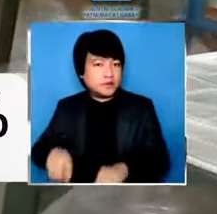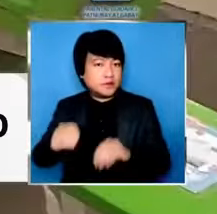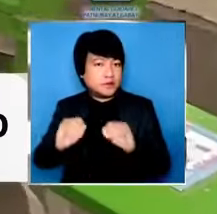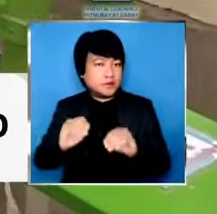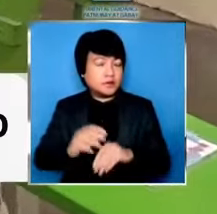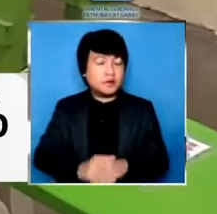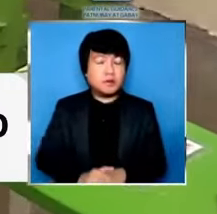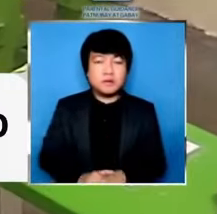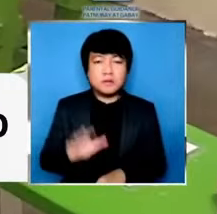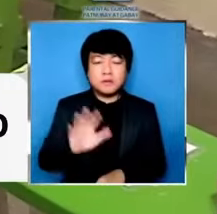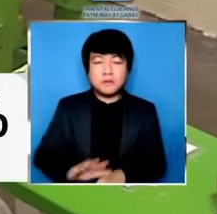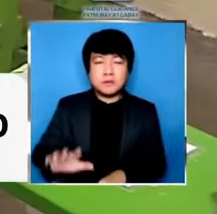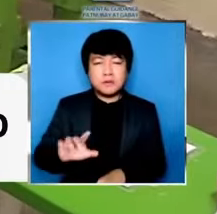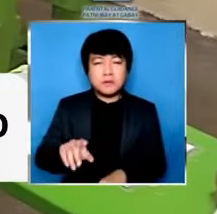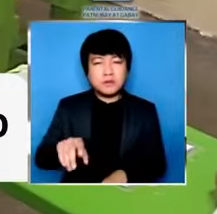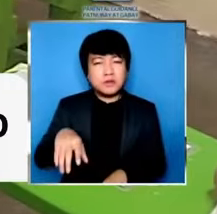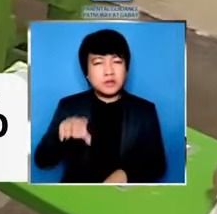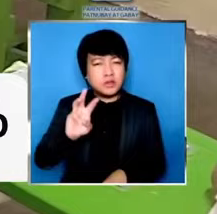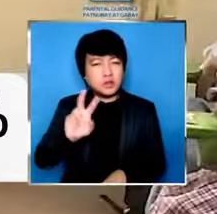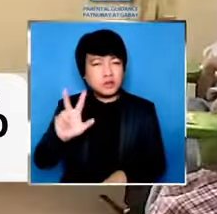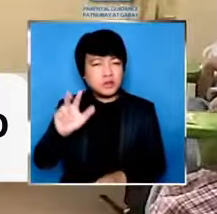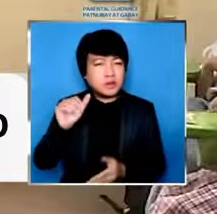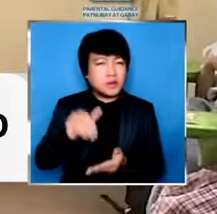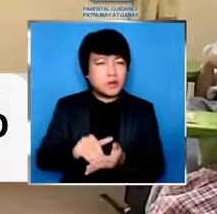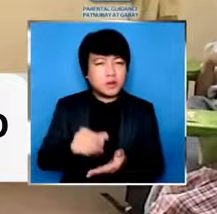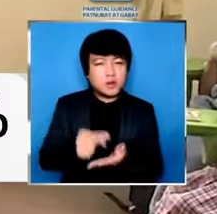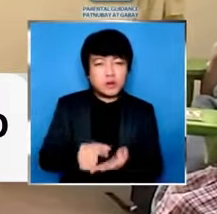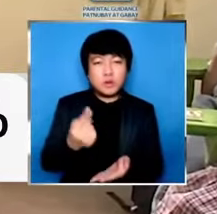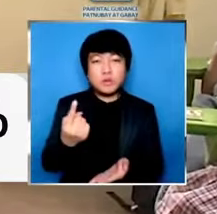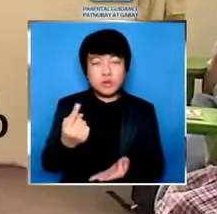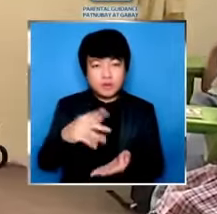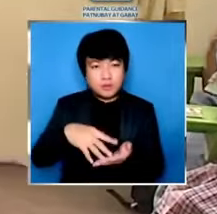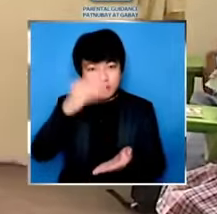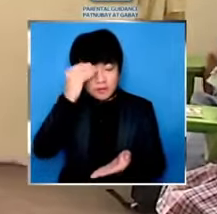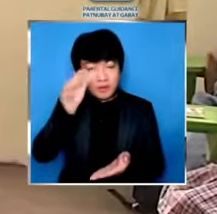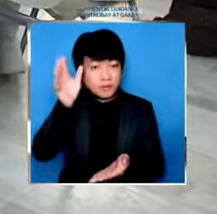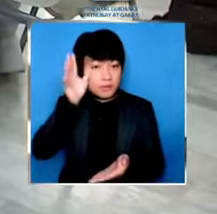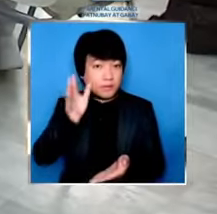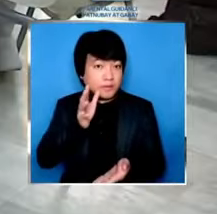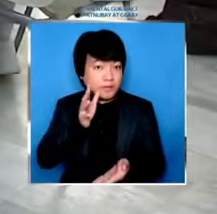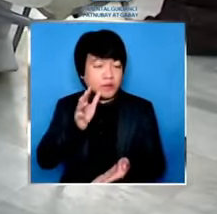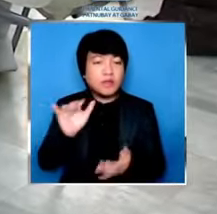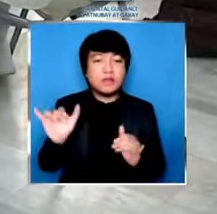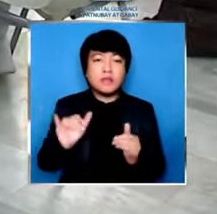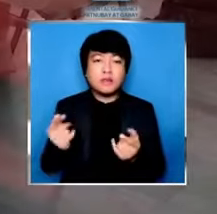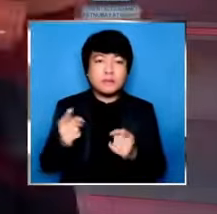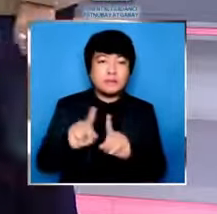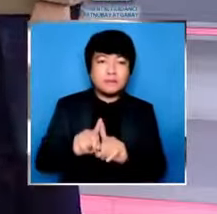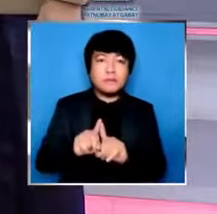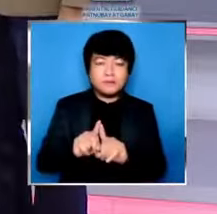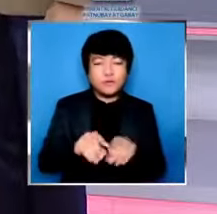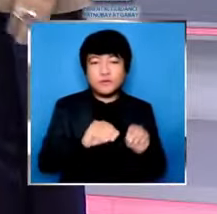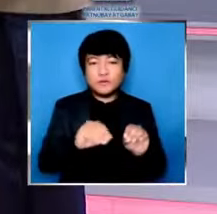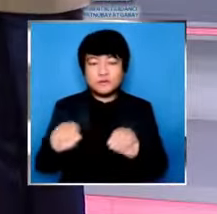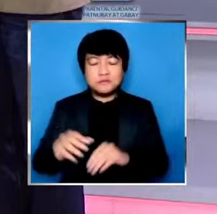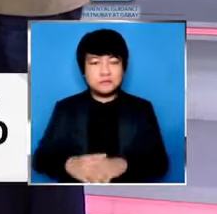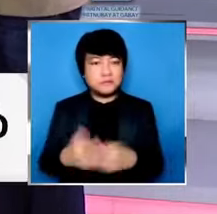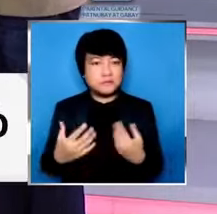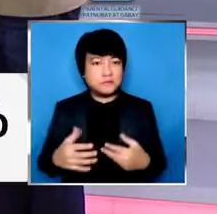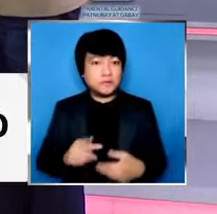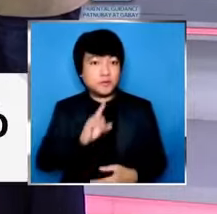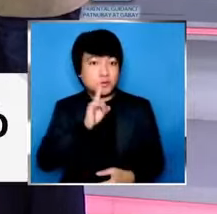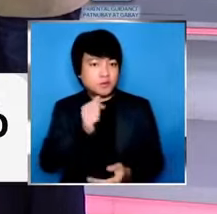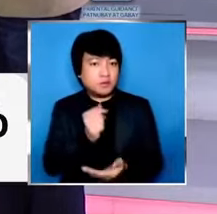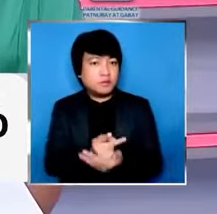students at mahigit 63,000 grade 1 learners, parents at guardians. Ayan, Kuya Kim. Approve ako sa proyekto naman, na yan. Diba? Maganda